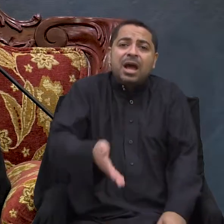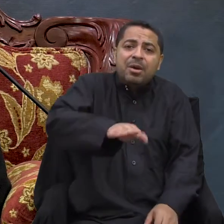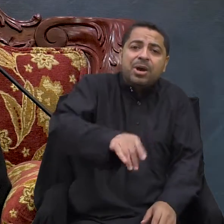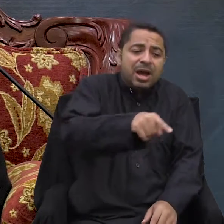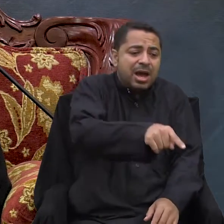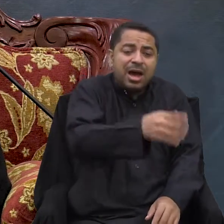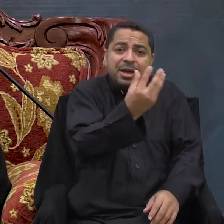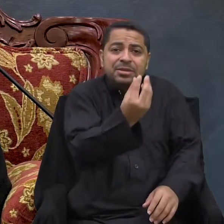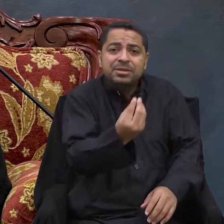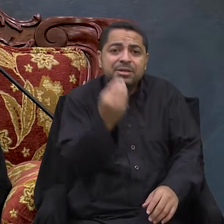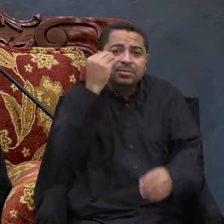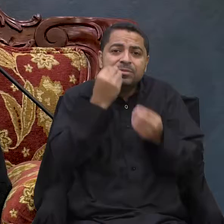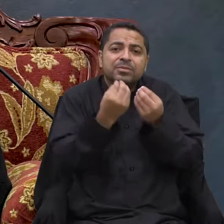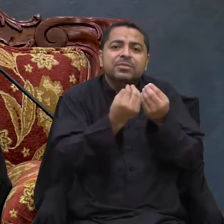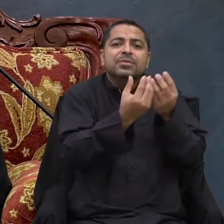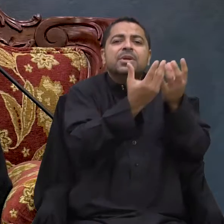اطباع،